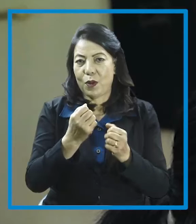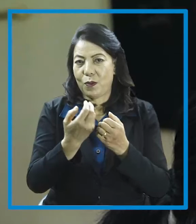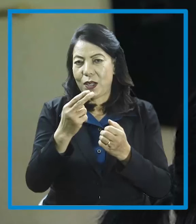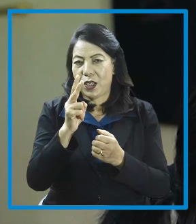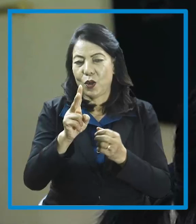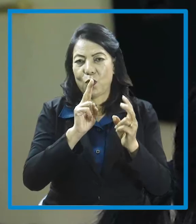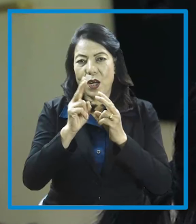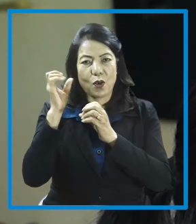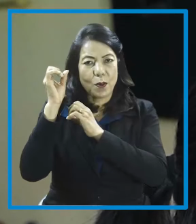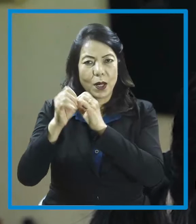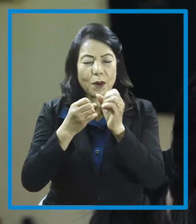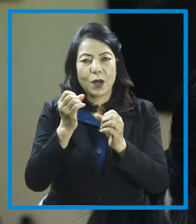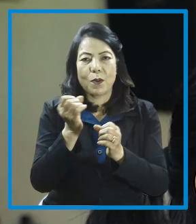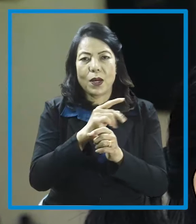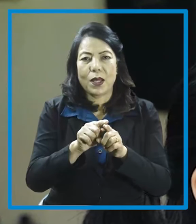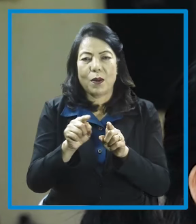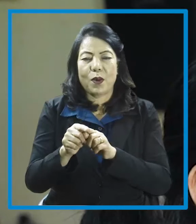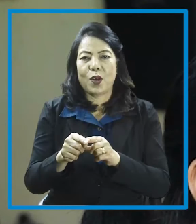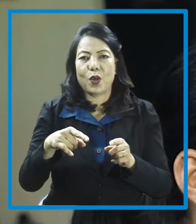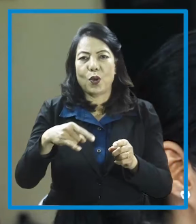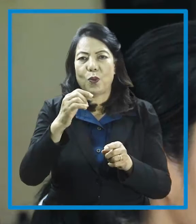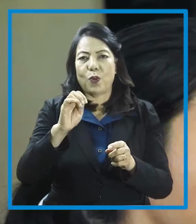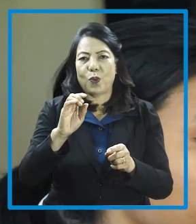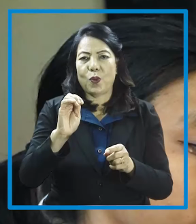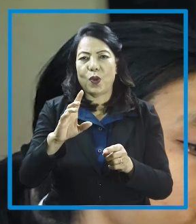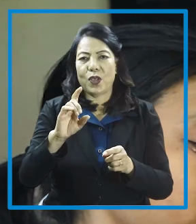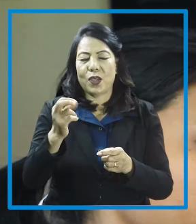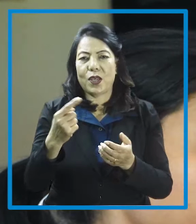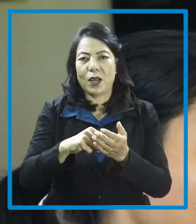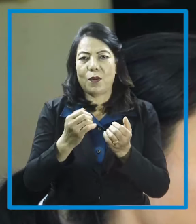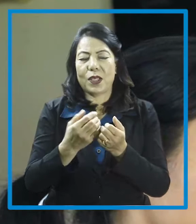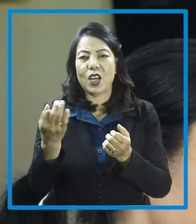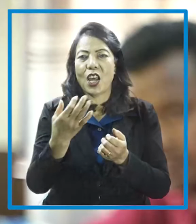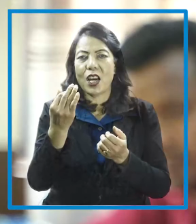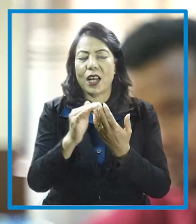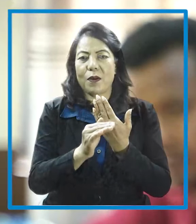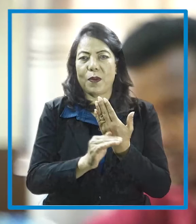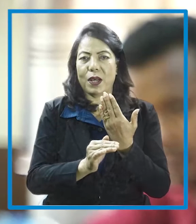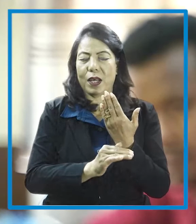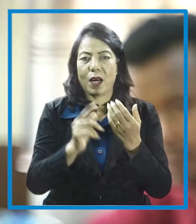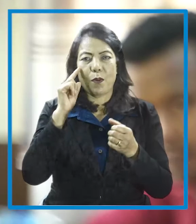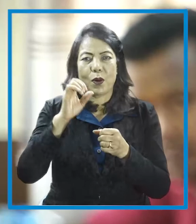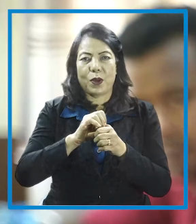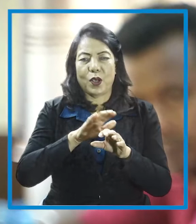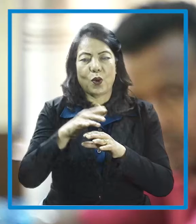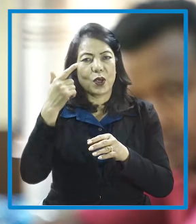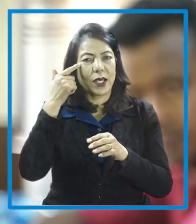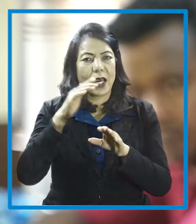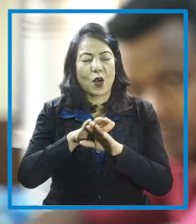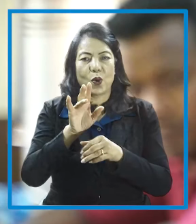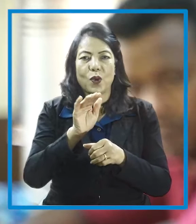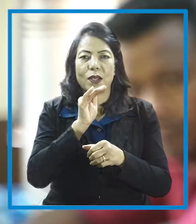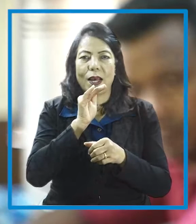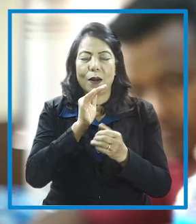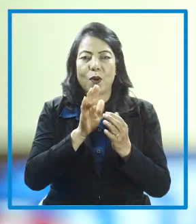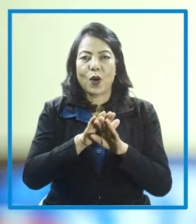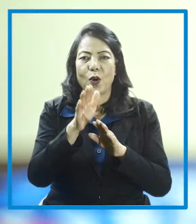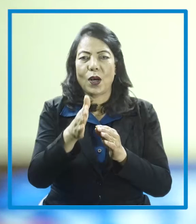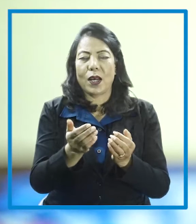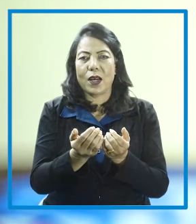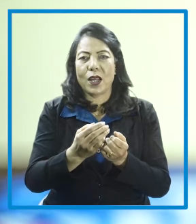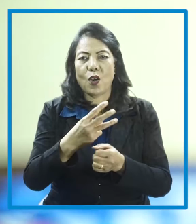अथवा उहाँहरूले चाहिँ उत्पादनमा चाहिँ जोड दिनुभएको थियो, तर ती कुराहरू चाहिँ परम्परागत भन्दा पनि यो फोस्टर लागू भइसके पछाडि चाहिँ तपाईँको आधुनिक हिसाबको चाहिँ